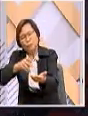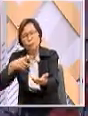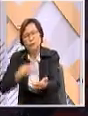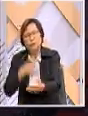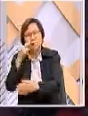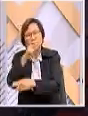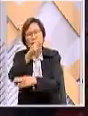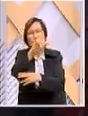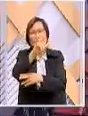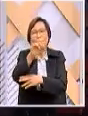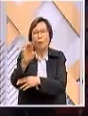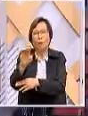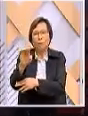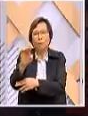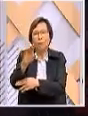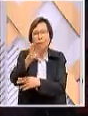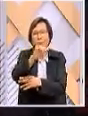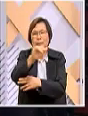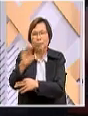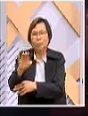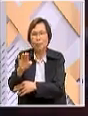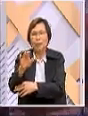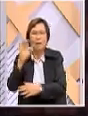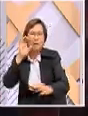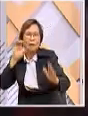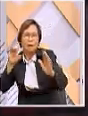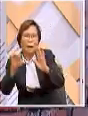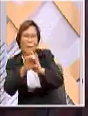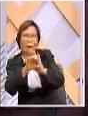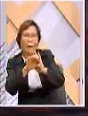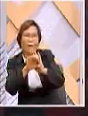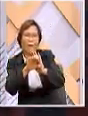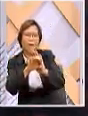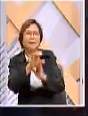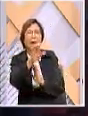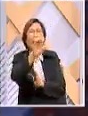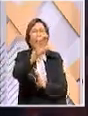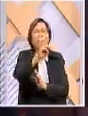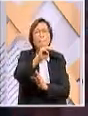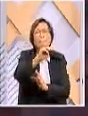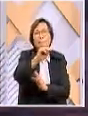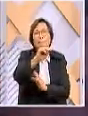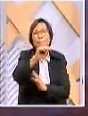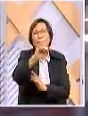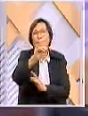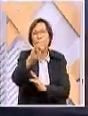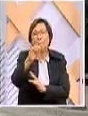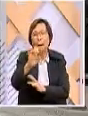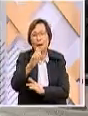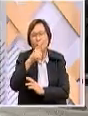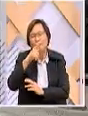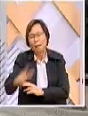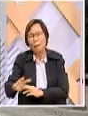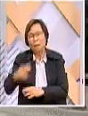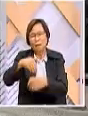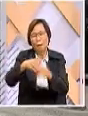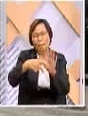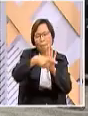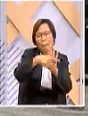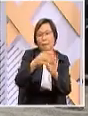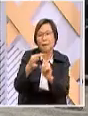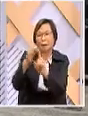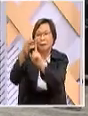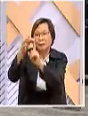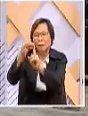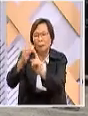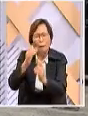Yang Berhormat Menteri mengambil gambar bersama dengan mic klasik yang ada di pameran khas. Dan